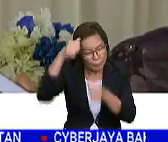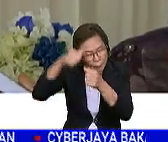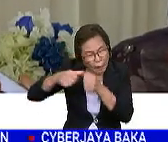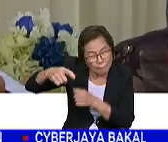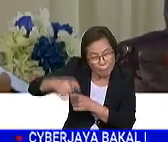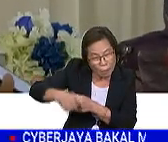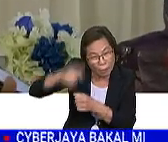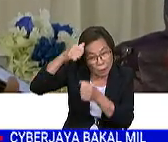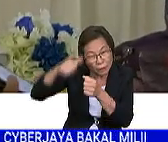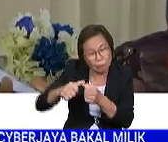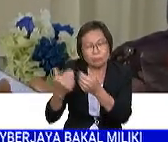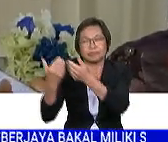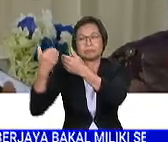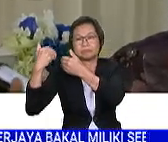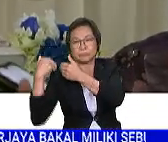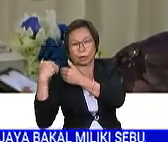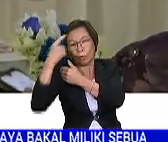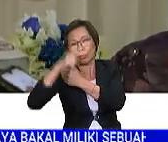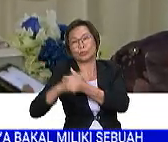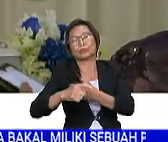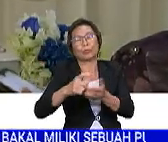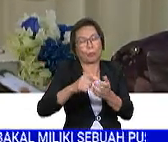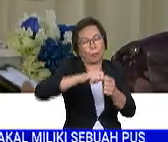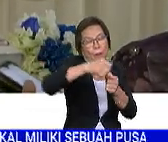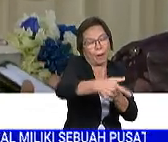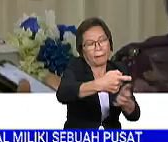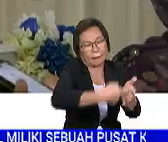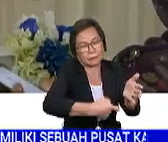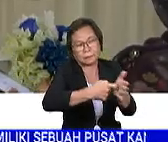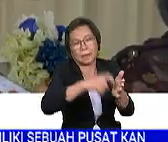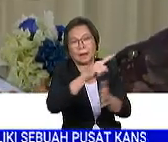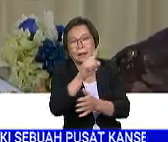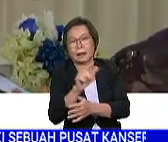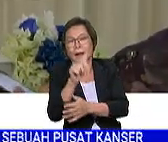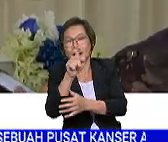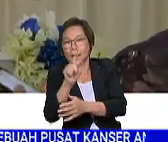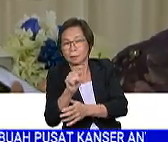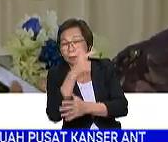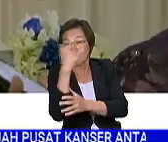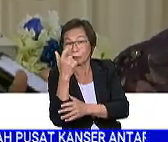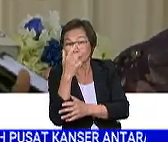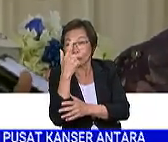keperluan tanggungjawab untuk menunaikan zakat kan